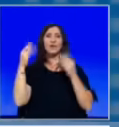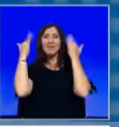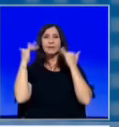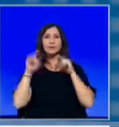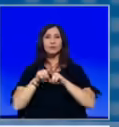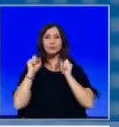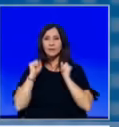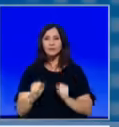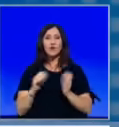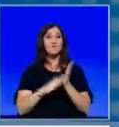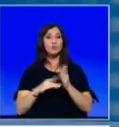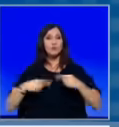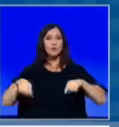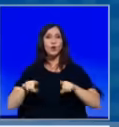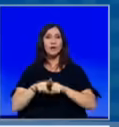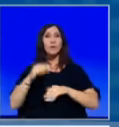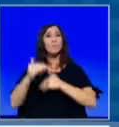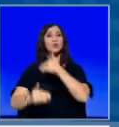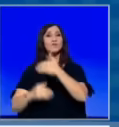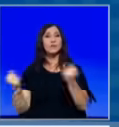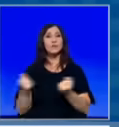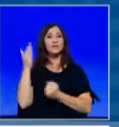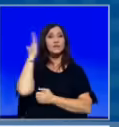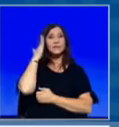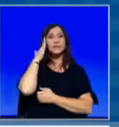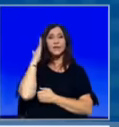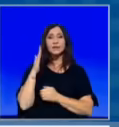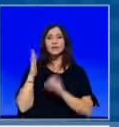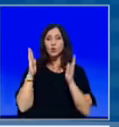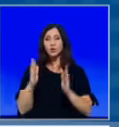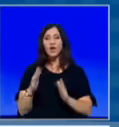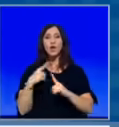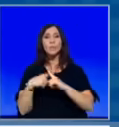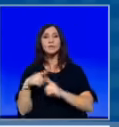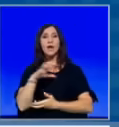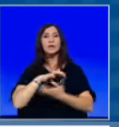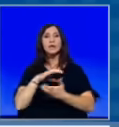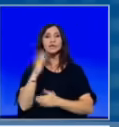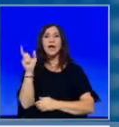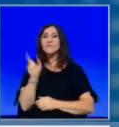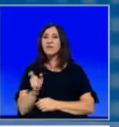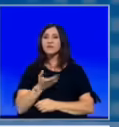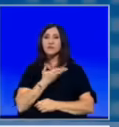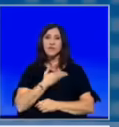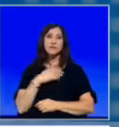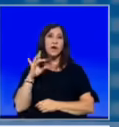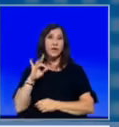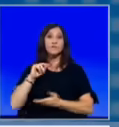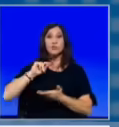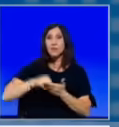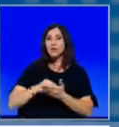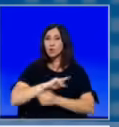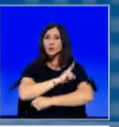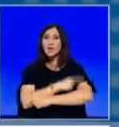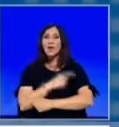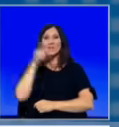в региона, както и последователните действия на страната за ограничаване на хуманитарната криза в ивицата Газа. Радев отбеляза усилията